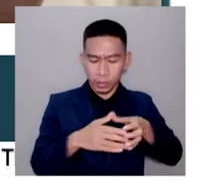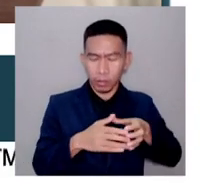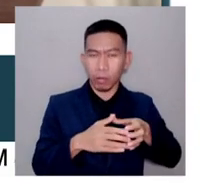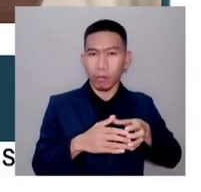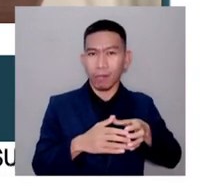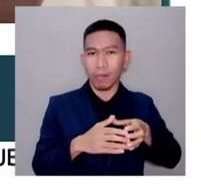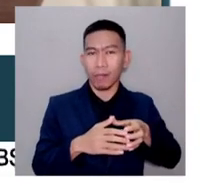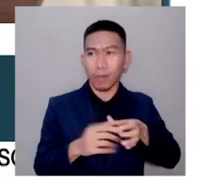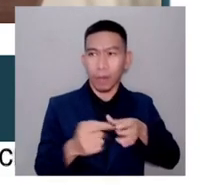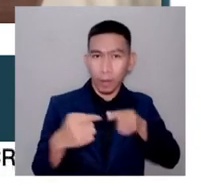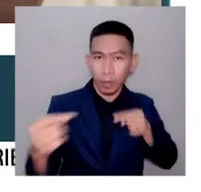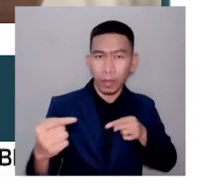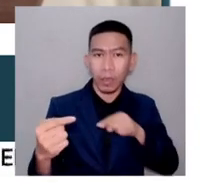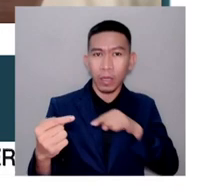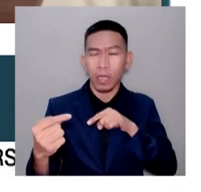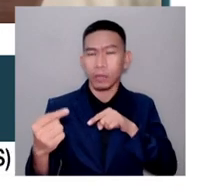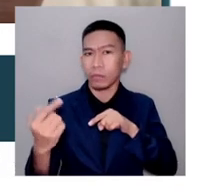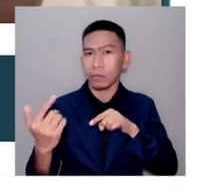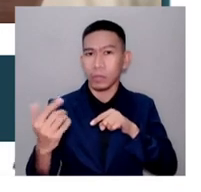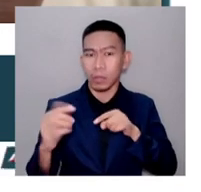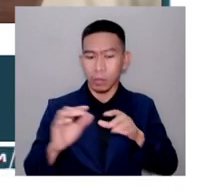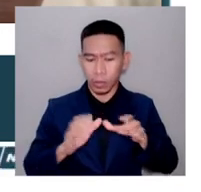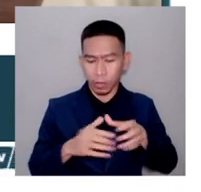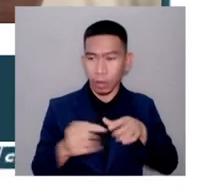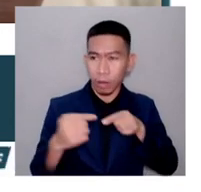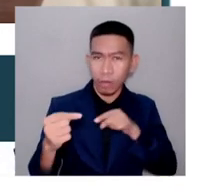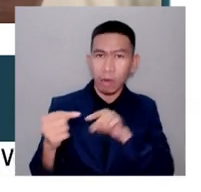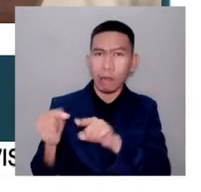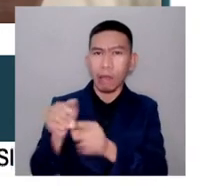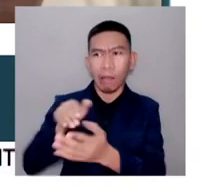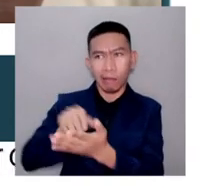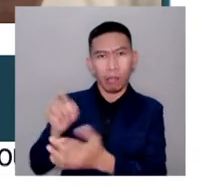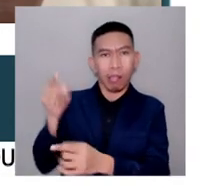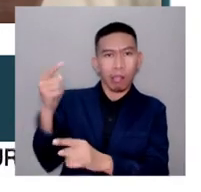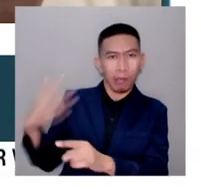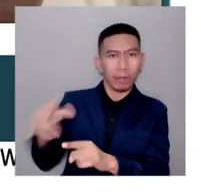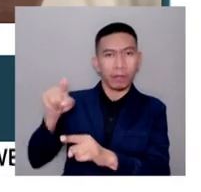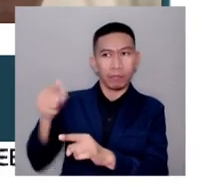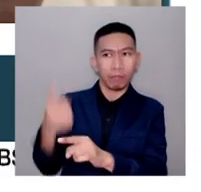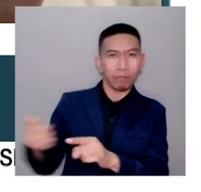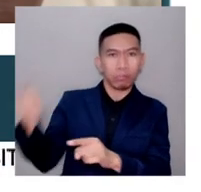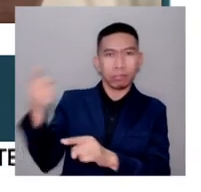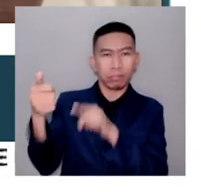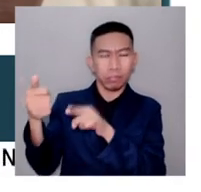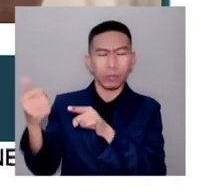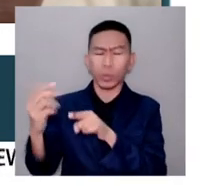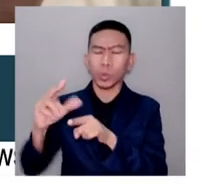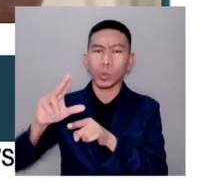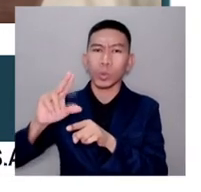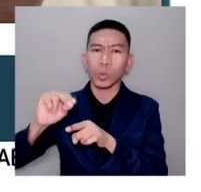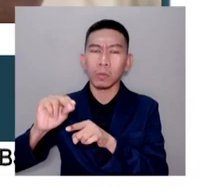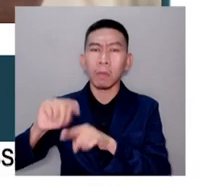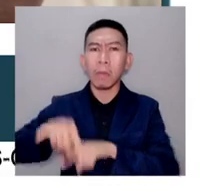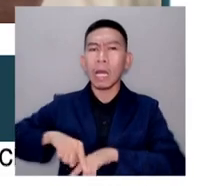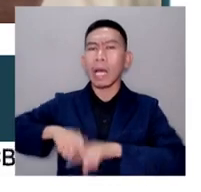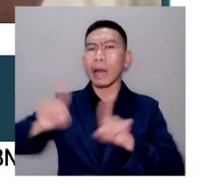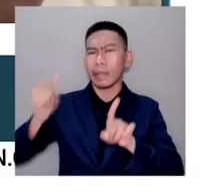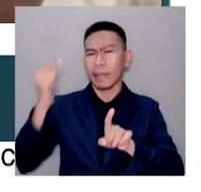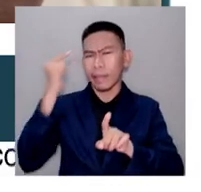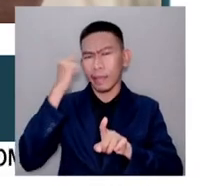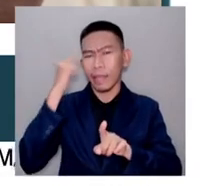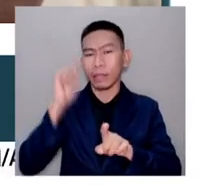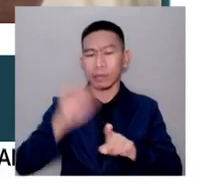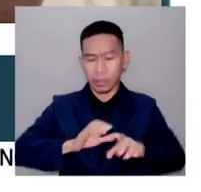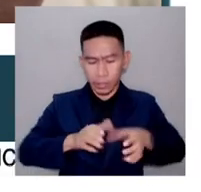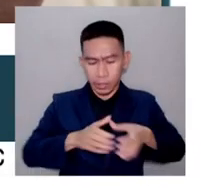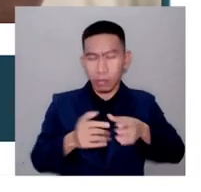opposition sa isang administrasyon, pero siguro kung mas malalim titignan, opposition sa isang